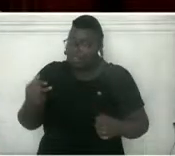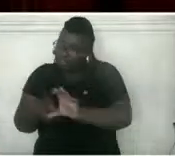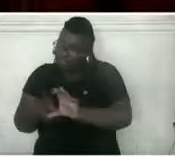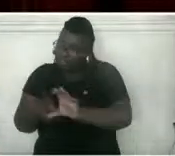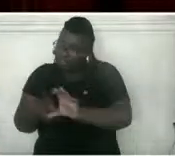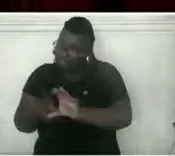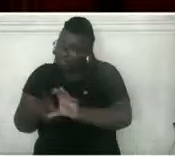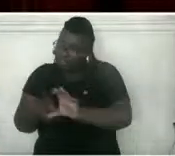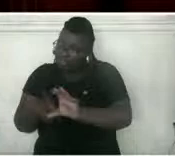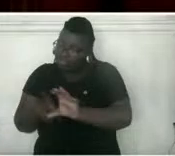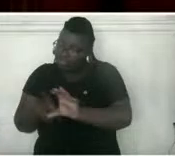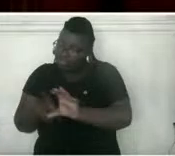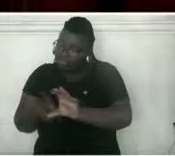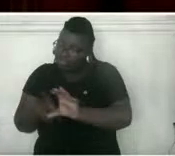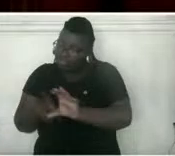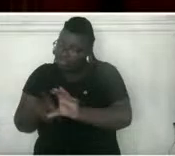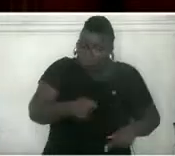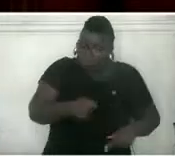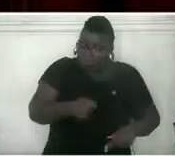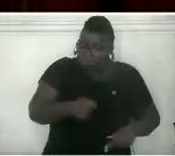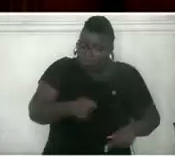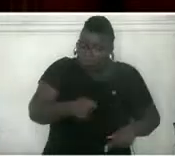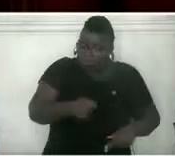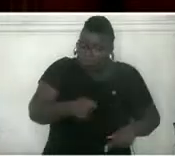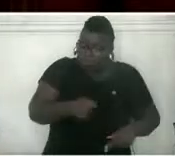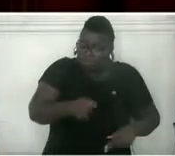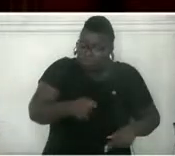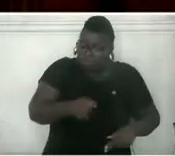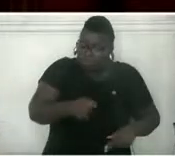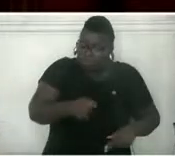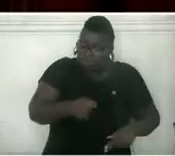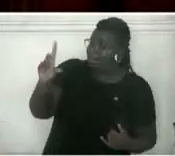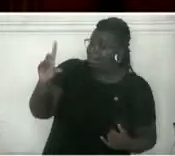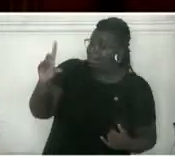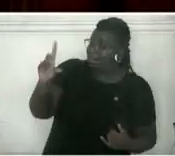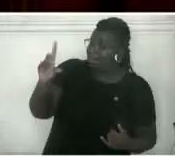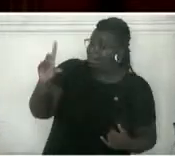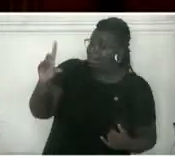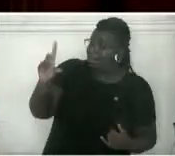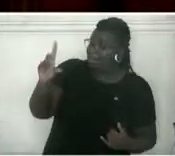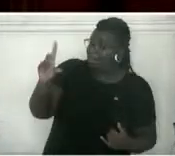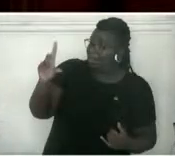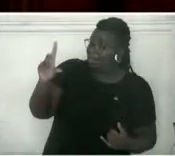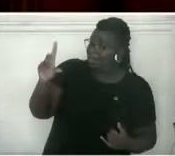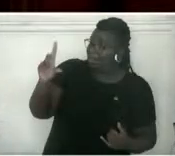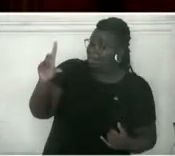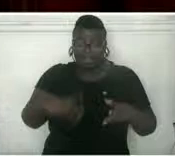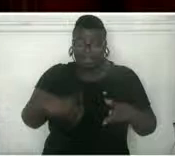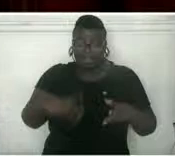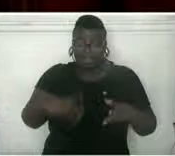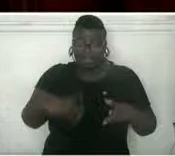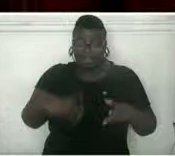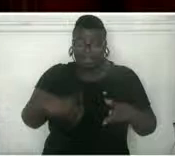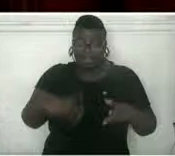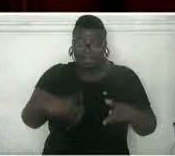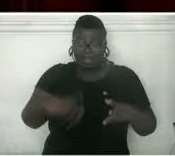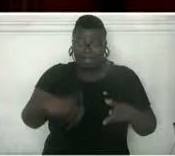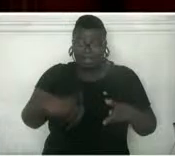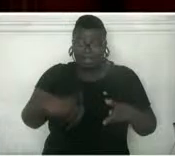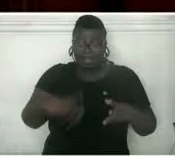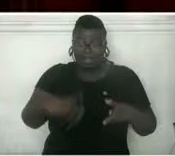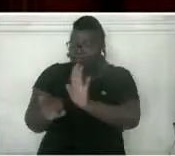Africa. Yingakho ke iRichards Bay IDZ ingene kulolu hlelo lokuthi ibheke inkampani